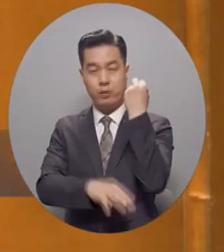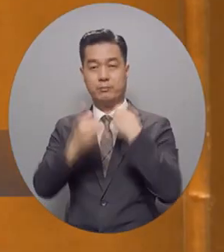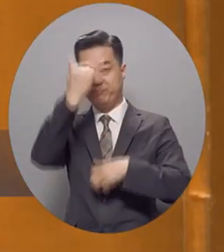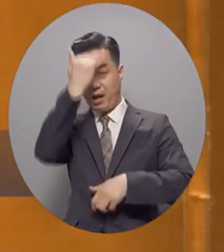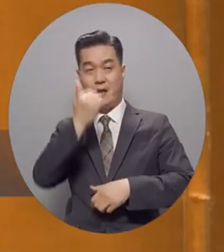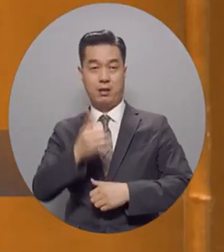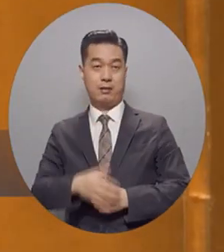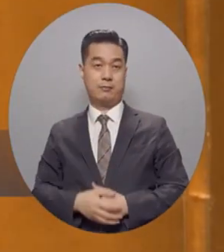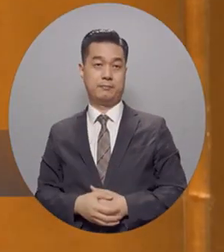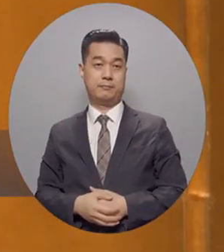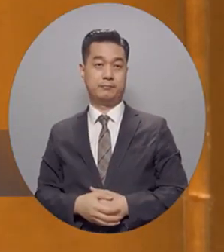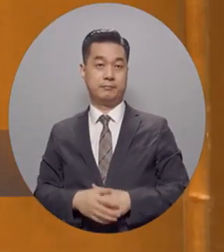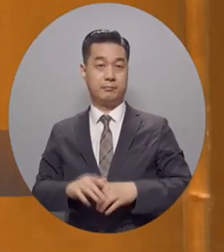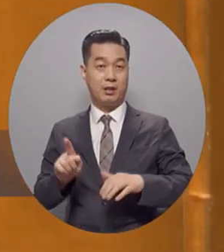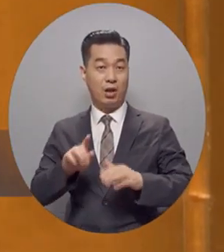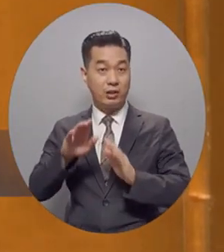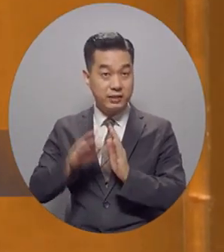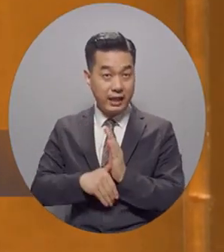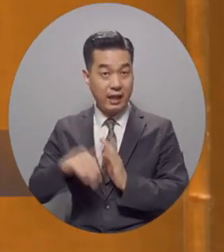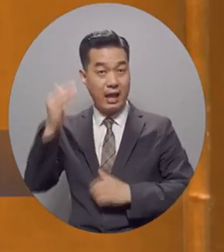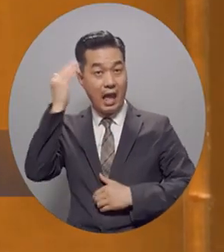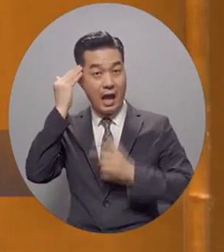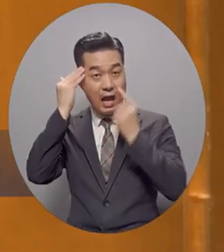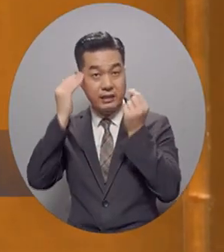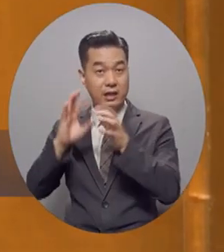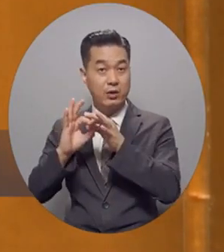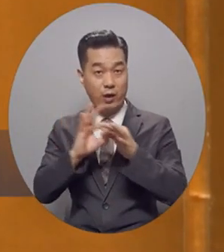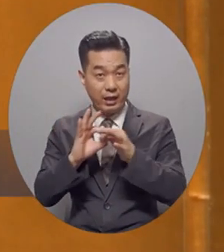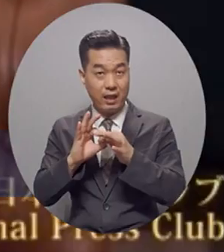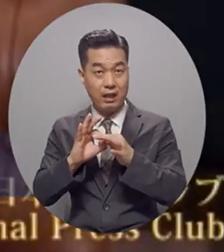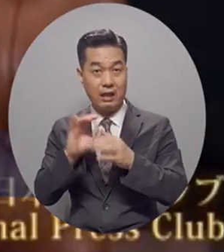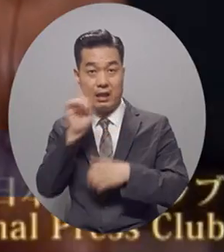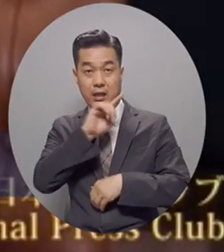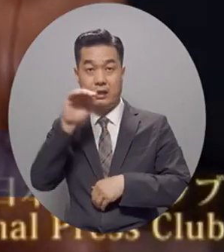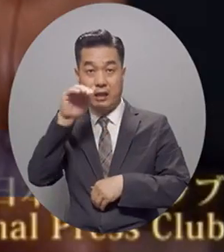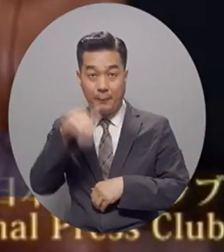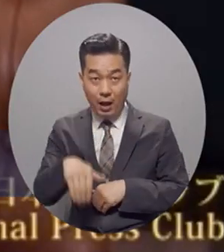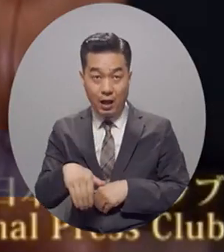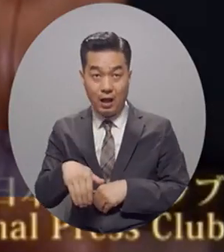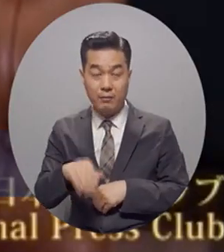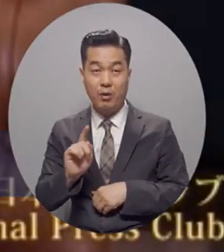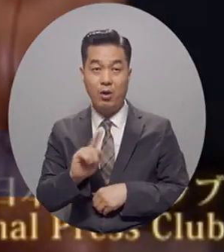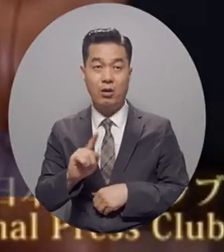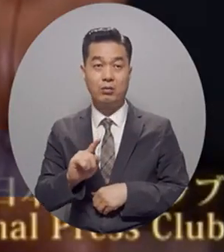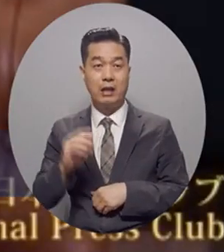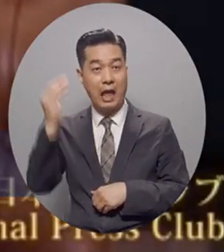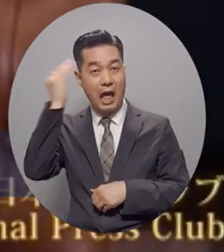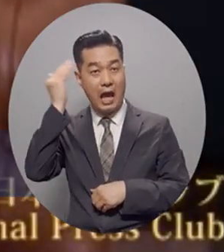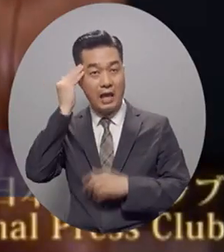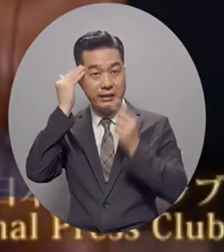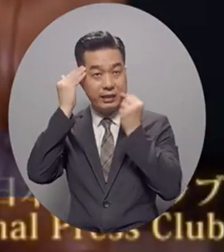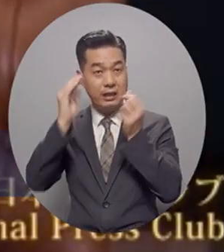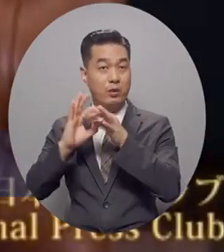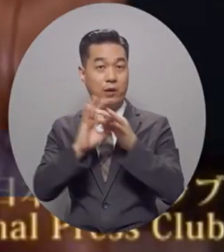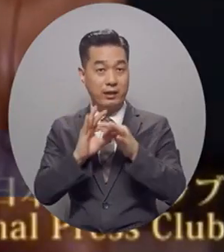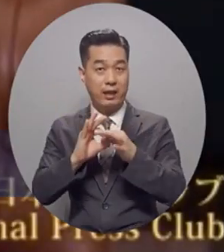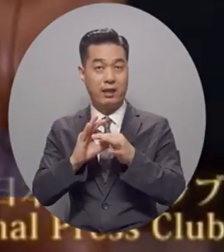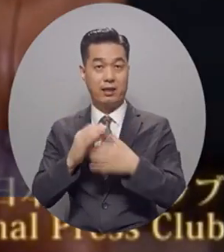아르지키와 간니치노 관계가 와로 갔다리, 아니면 니치노 관계가 와로 갔다리. 간니치 관계를 안정화